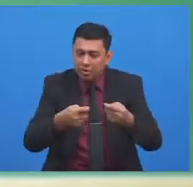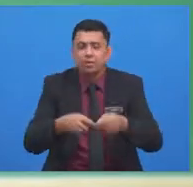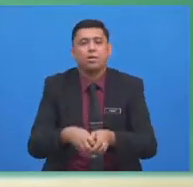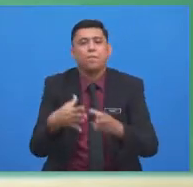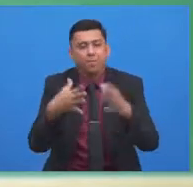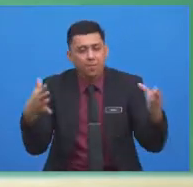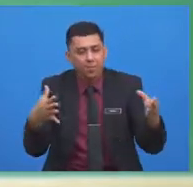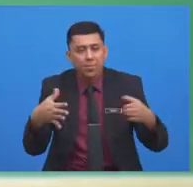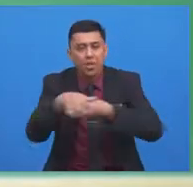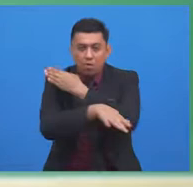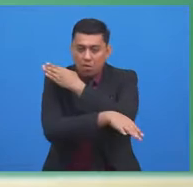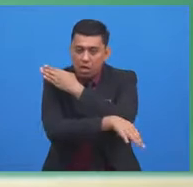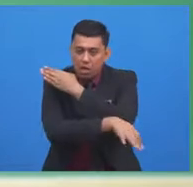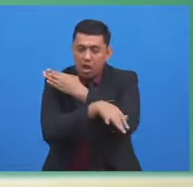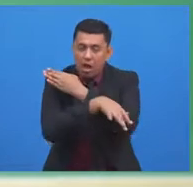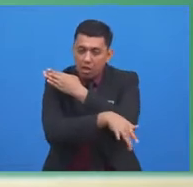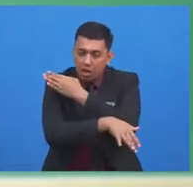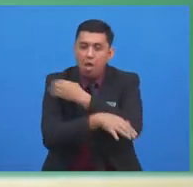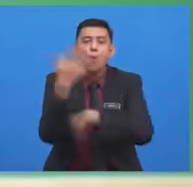pembesaran akar-akar pokok.